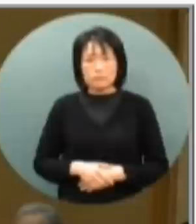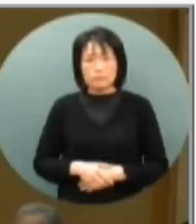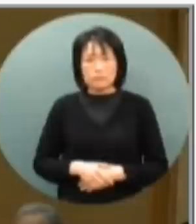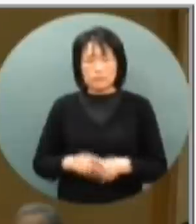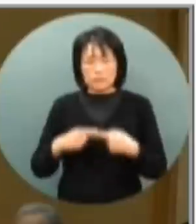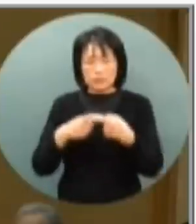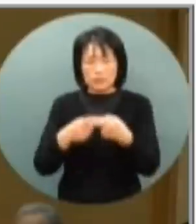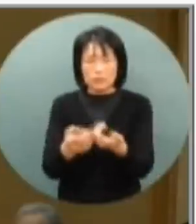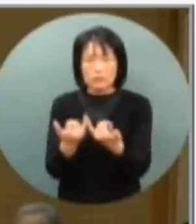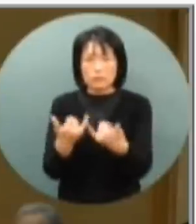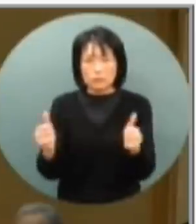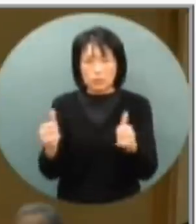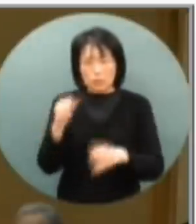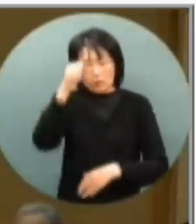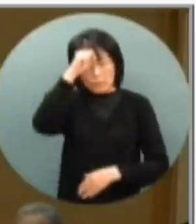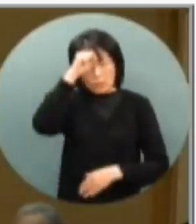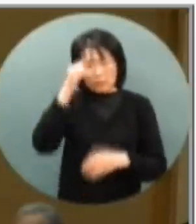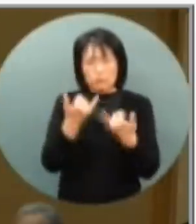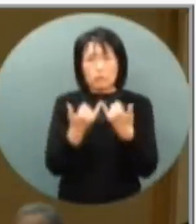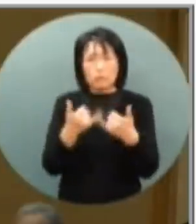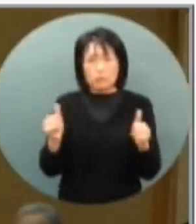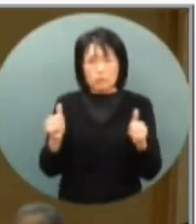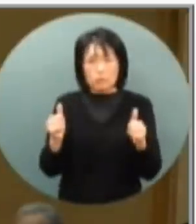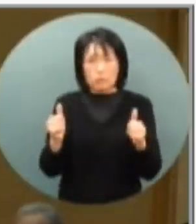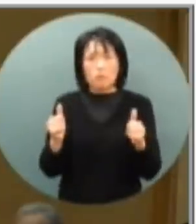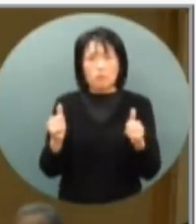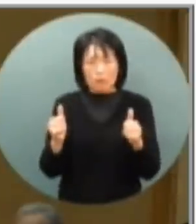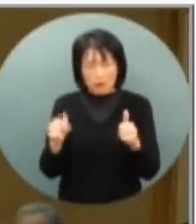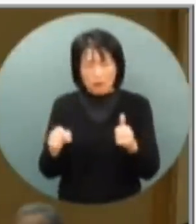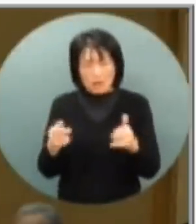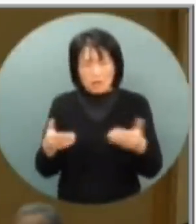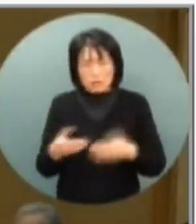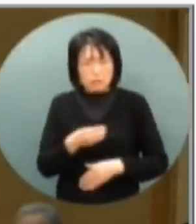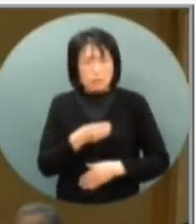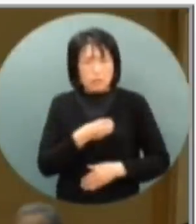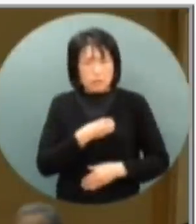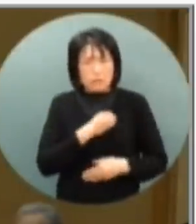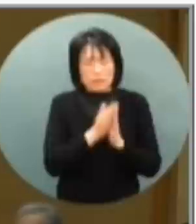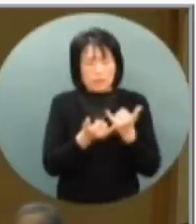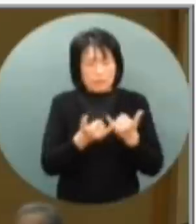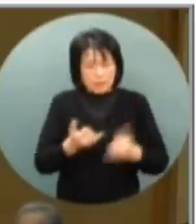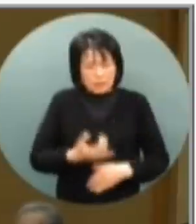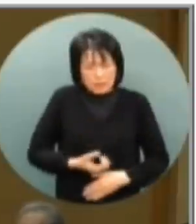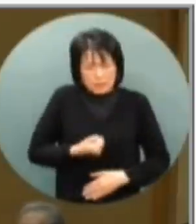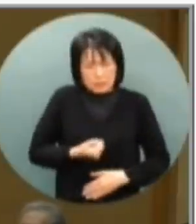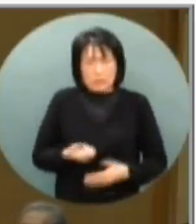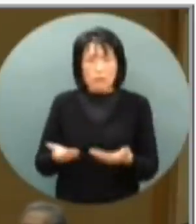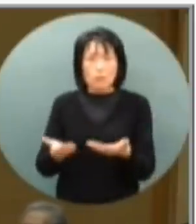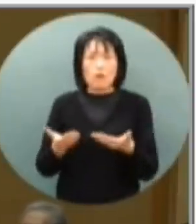入園者患者から職員が信頼され、県民が信頼され、